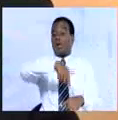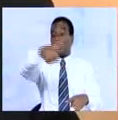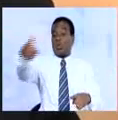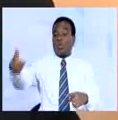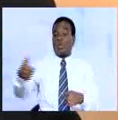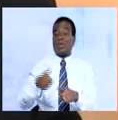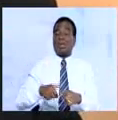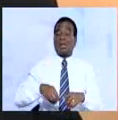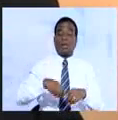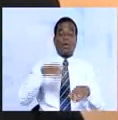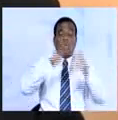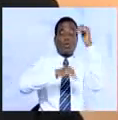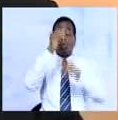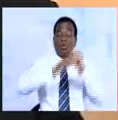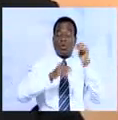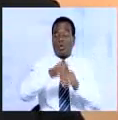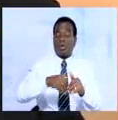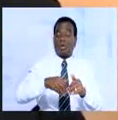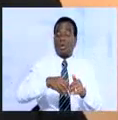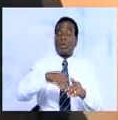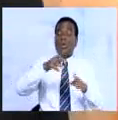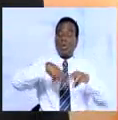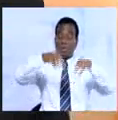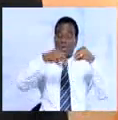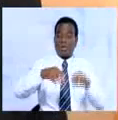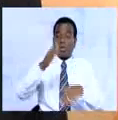réhabiliter le marché, construire une nouvelle